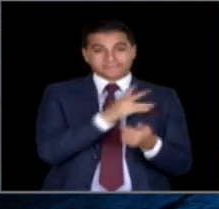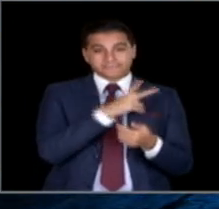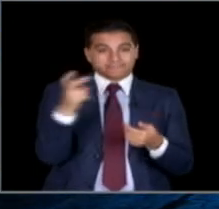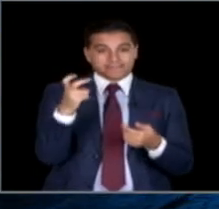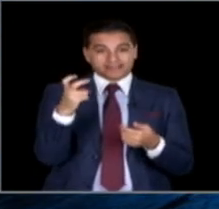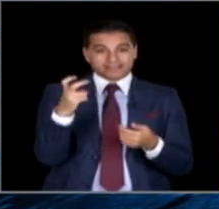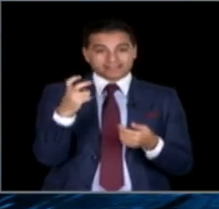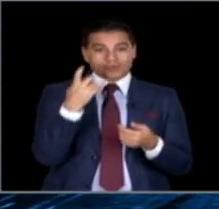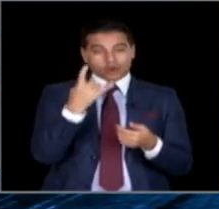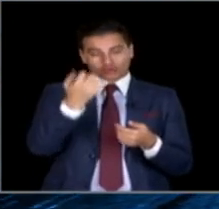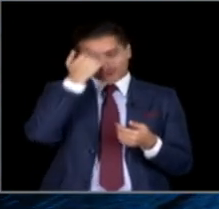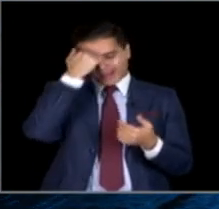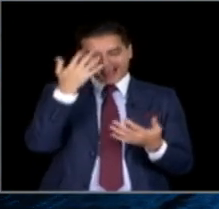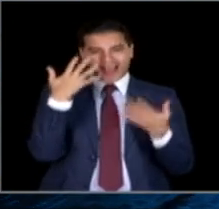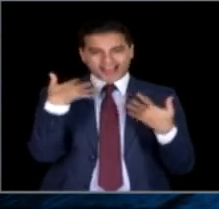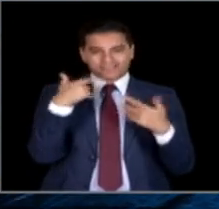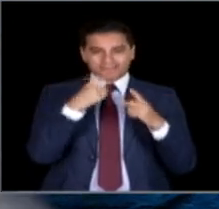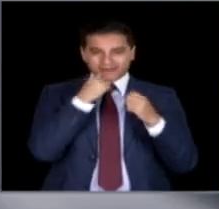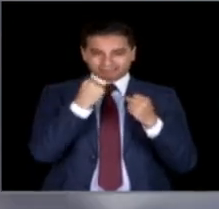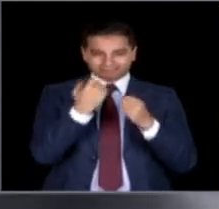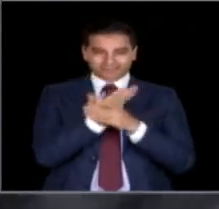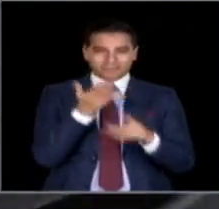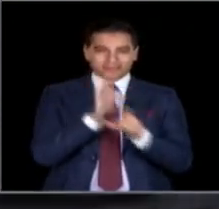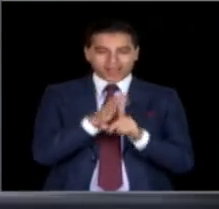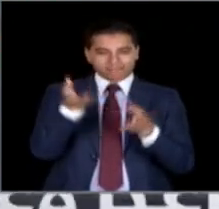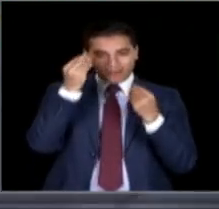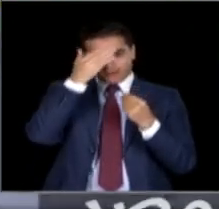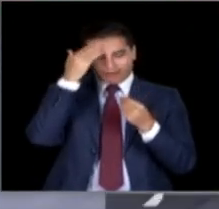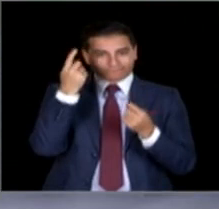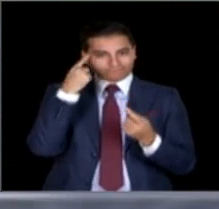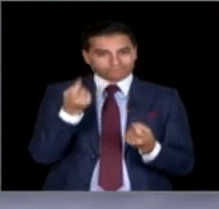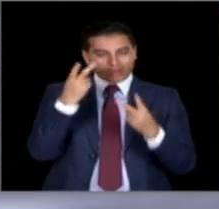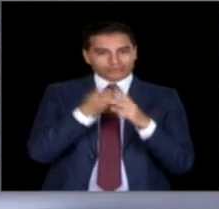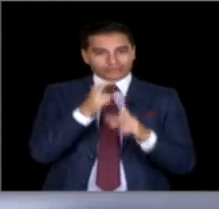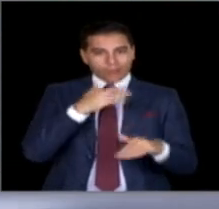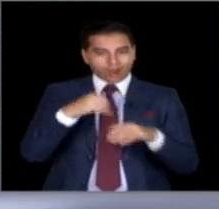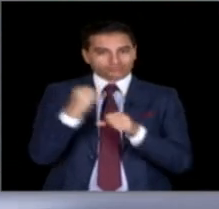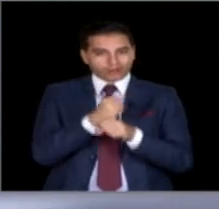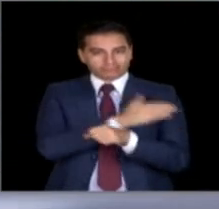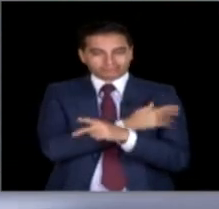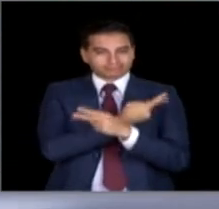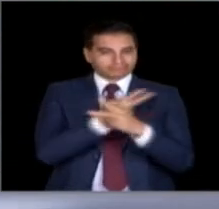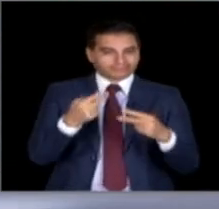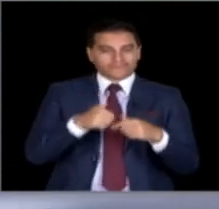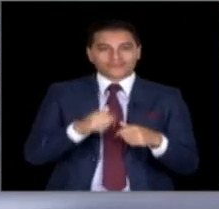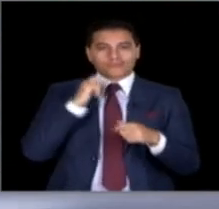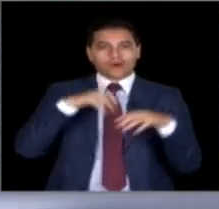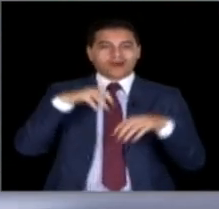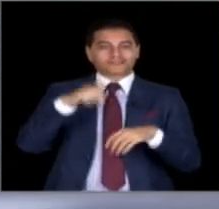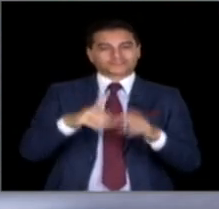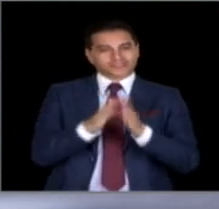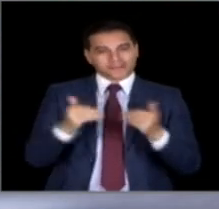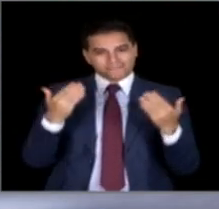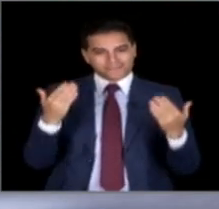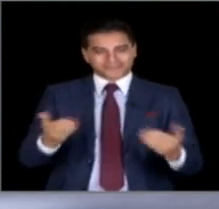بما يساوي 210 ألف جنيه في خزنة البنك الأهلي لدعم ملف قادرون باختلاف اجتماعياً وعلمياً